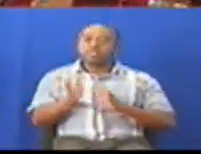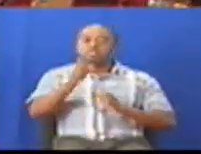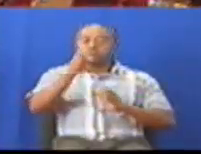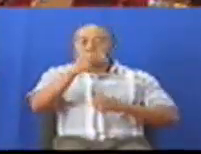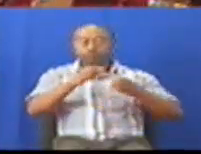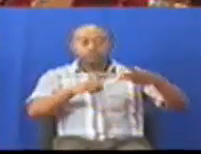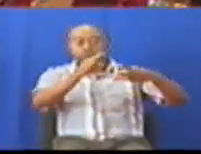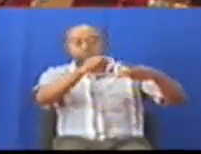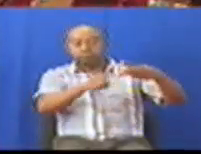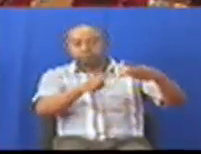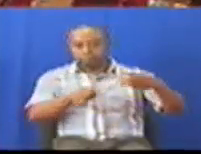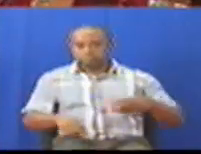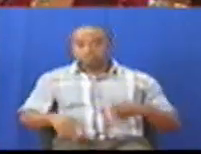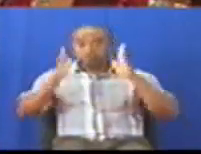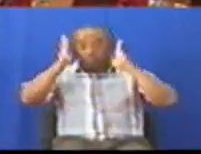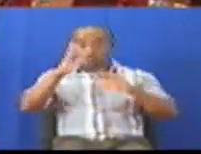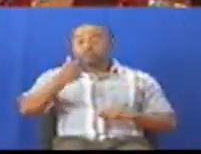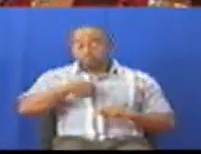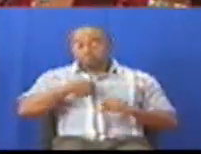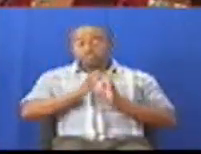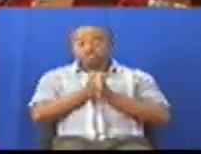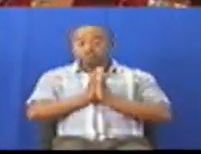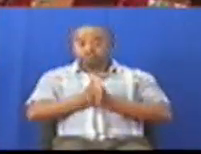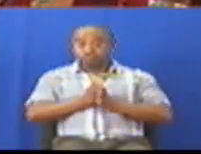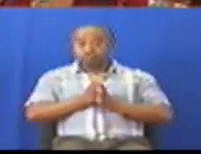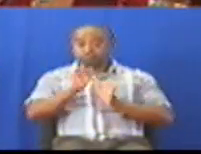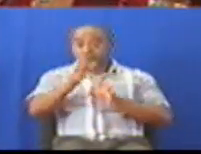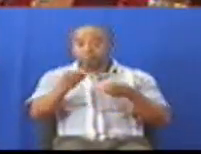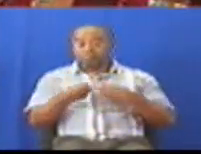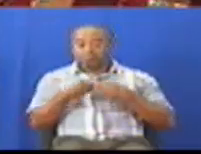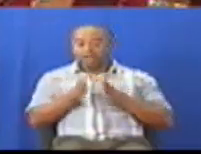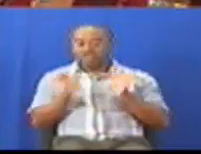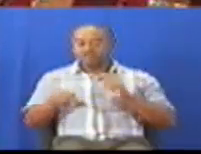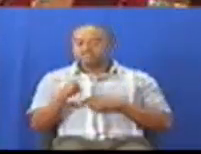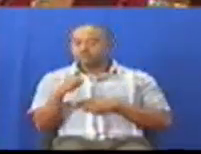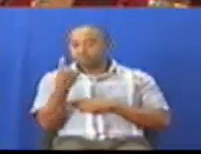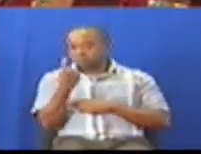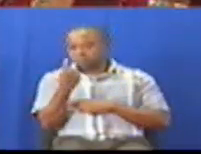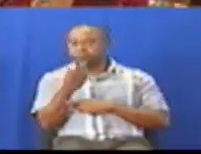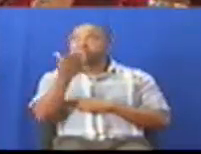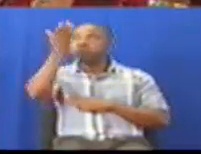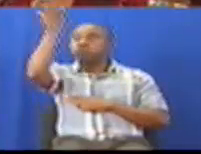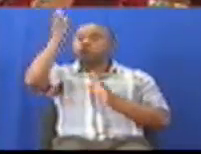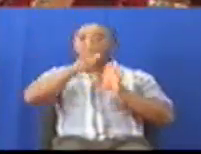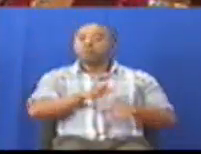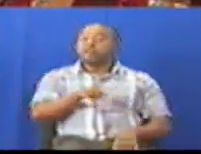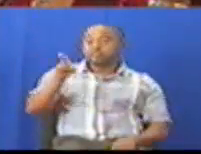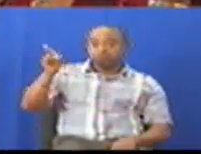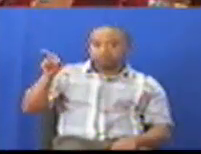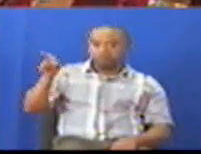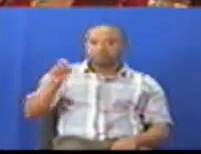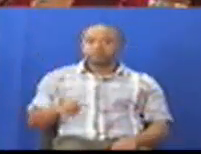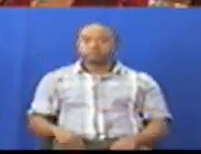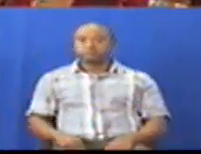Mheshimiwa naibu spika, na kushukuru sana kwa kunipa nafasi ya mwanzo kabisa. Mungu akubariki, na naomba upeleke